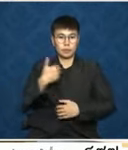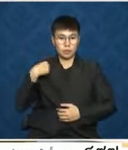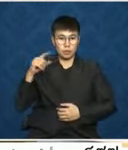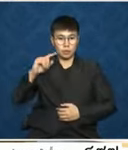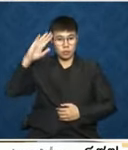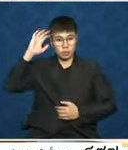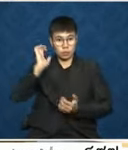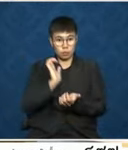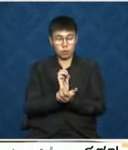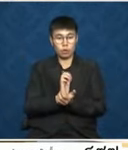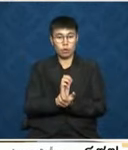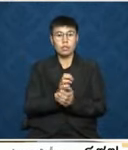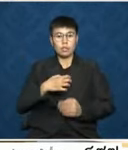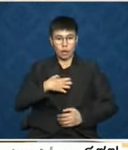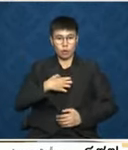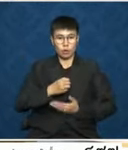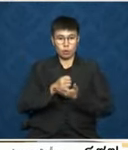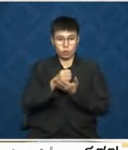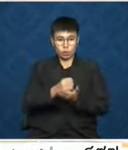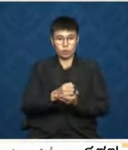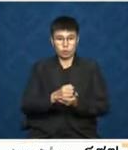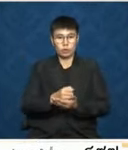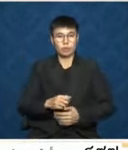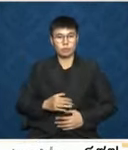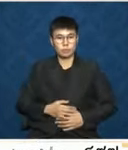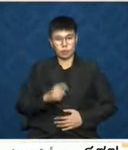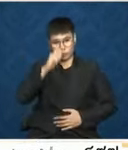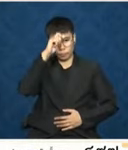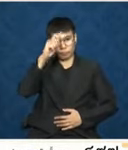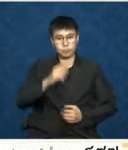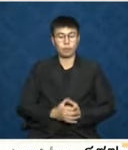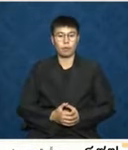นะครับพี่น้องตำรวจช่วยกันแก้ไขครับขอบพระคุณครับท่านประธานครับ